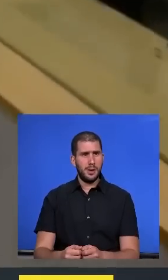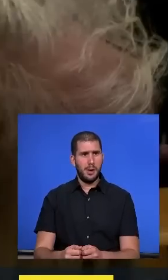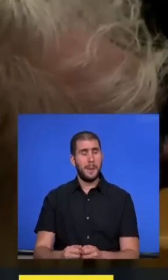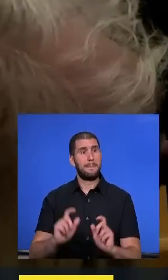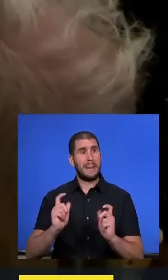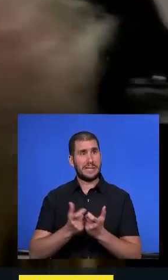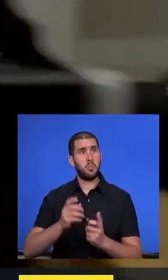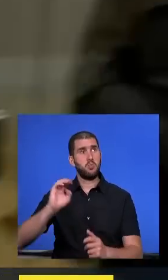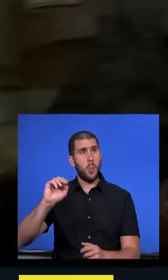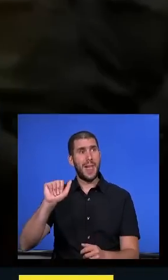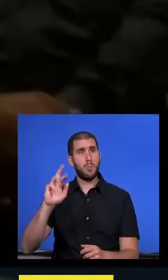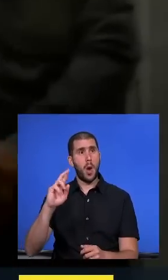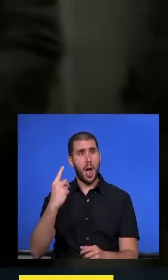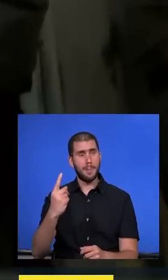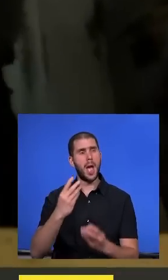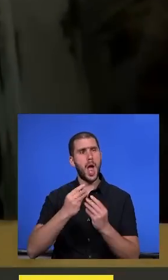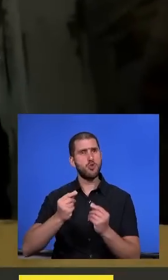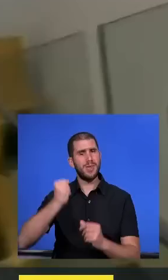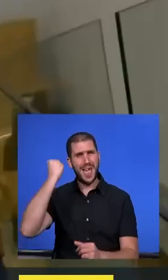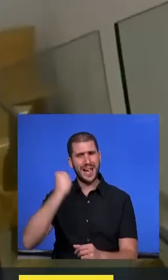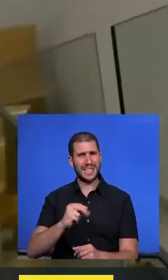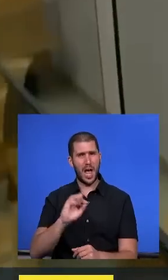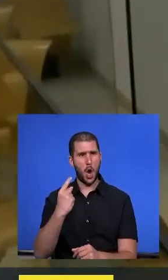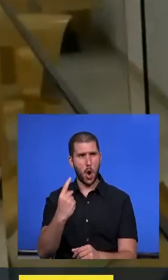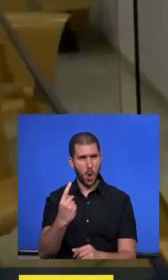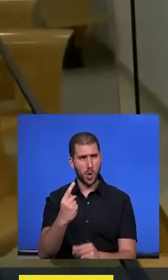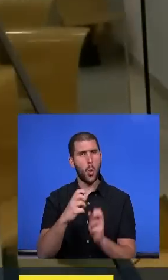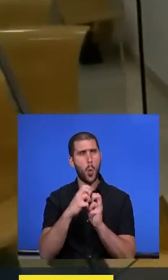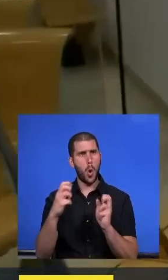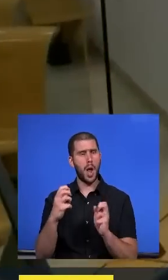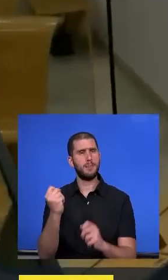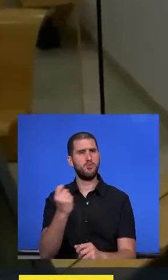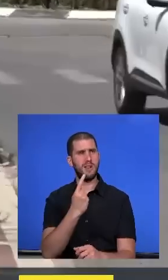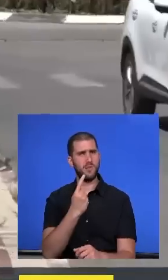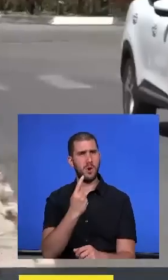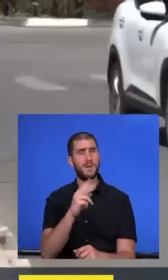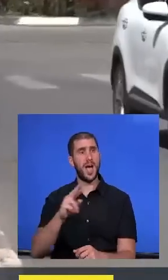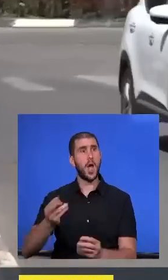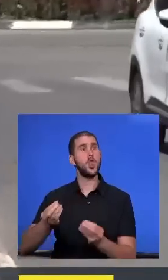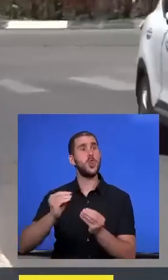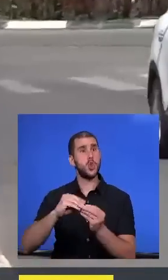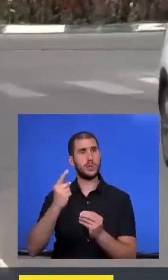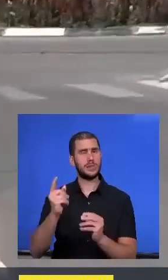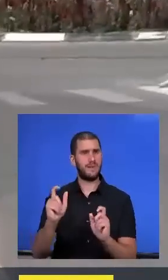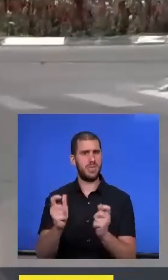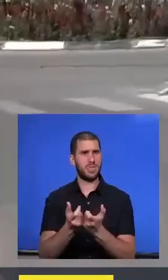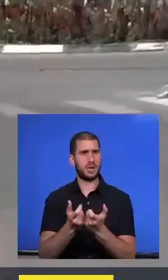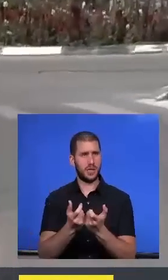מעצרו של מוחמד אבו רביע, החשוד ברצח אחותו, הוא ערך היום בשבוע, ואח נוסף שלה